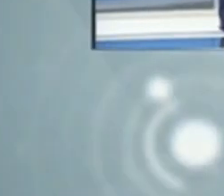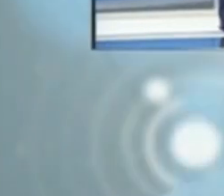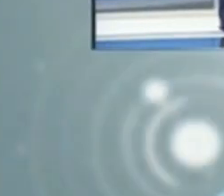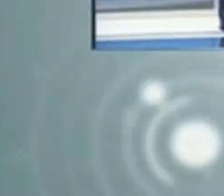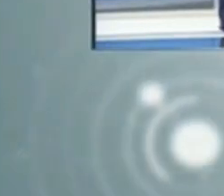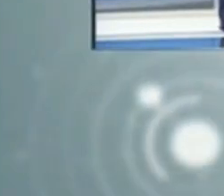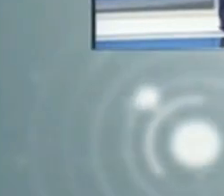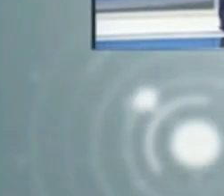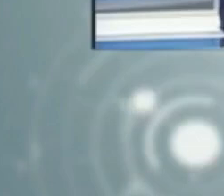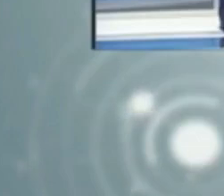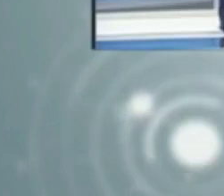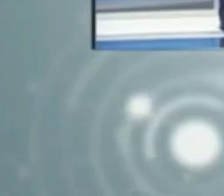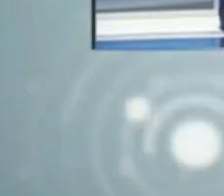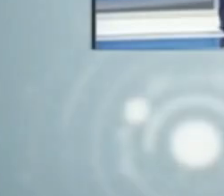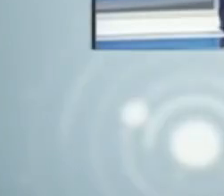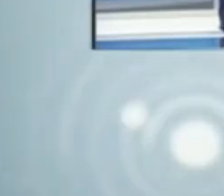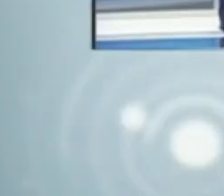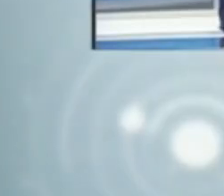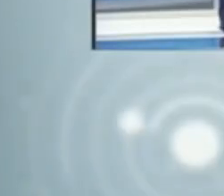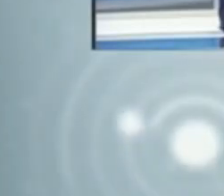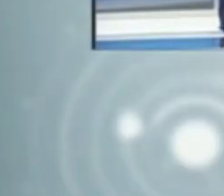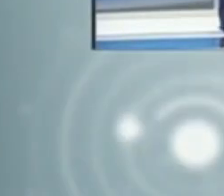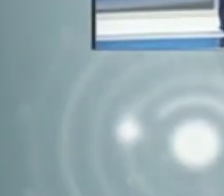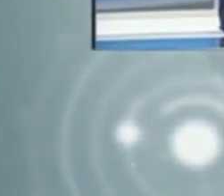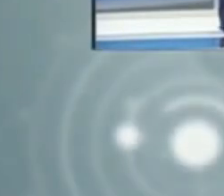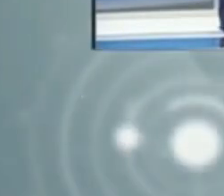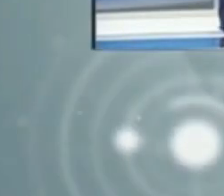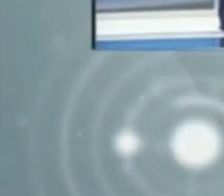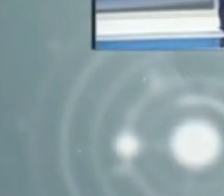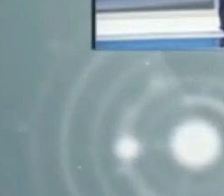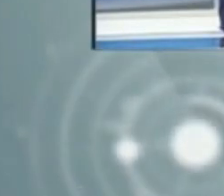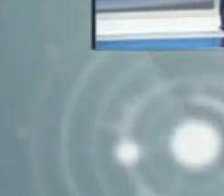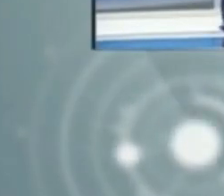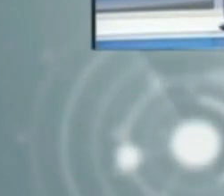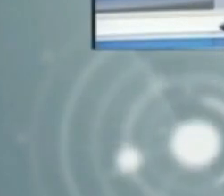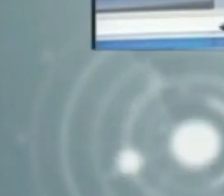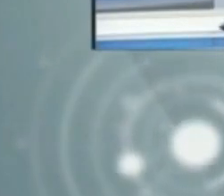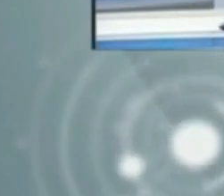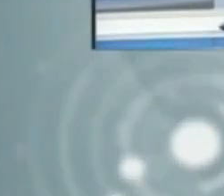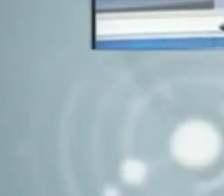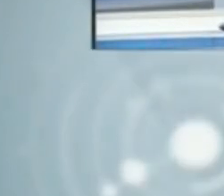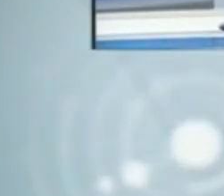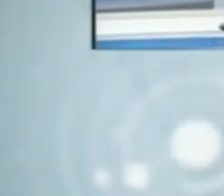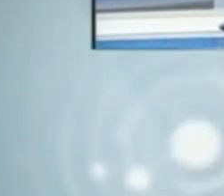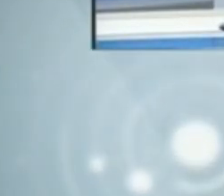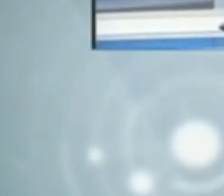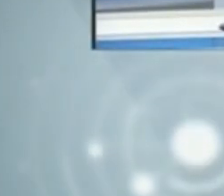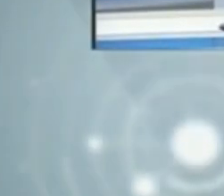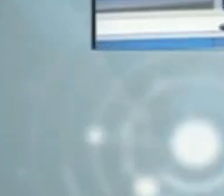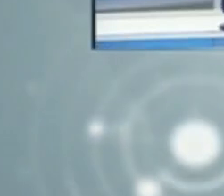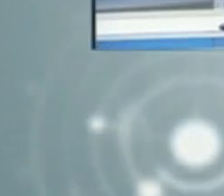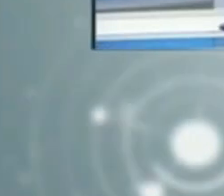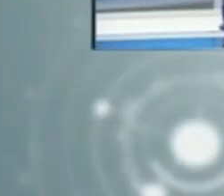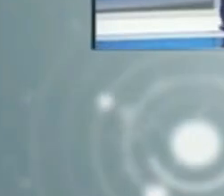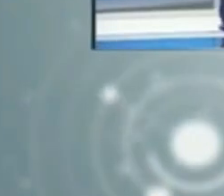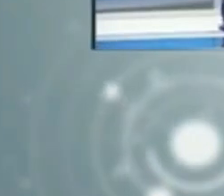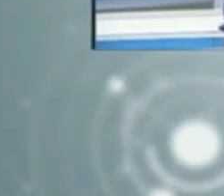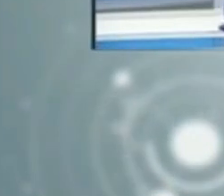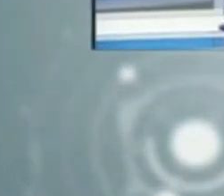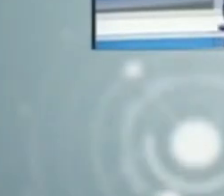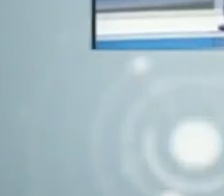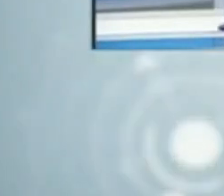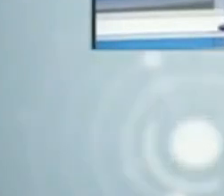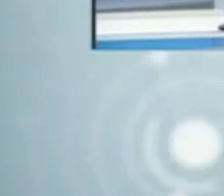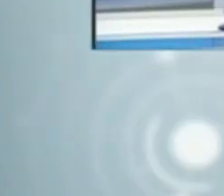بنيل أسوان والجزر والمناطق المحميات الطبيعية يعني. نستمع يعني. أهلا بسيادة الرئيس، جميلة هناك. أهلا